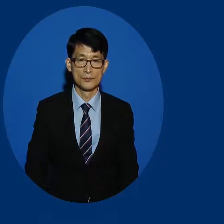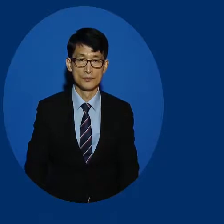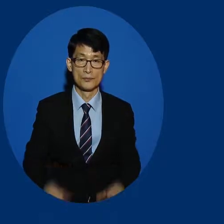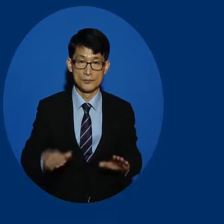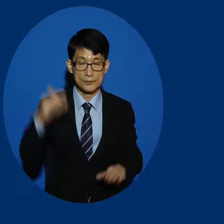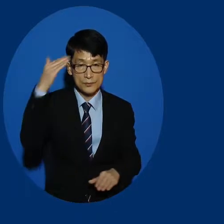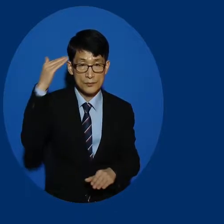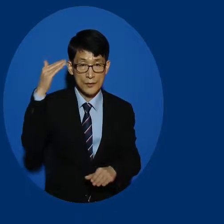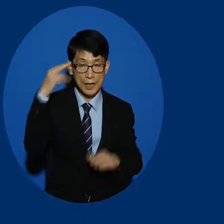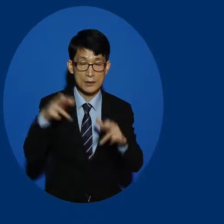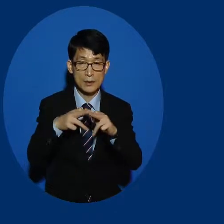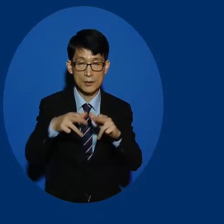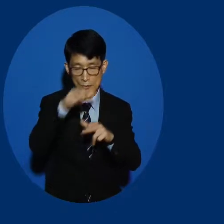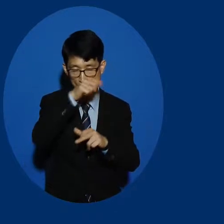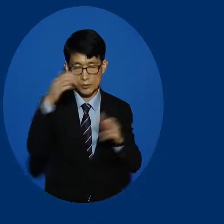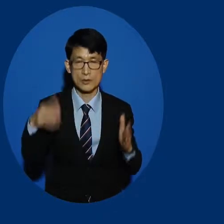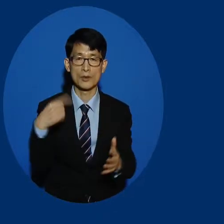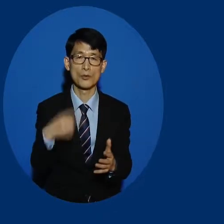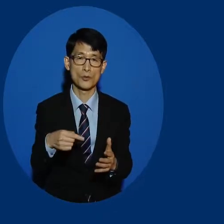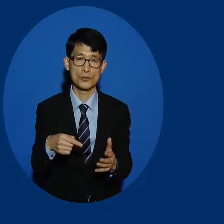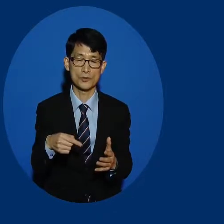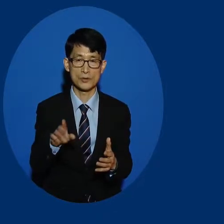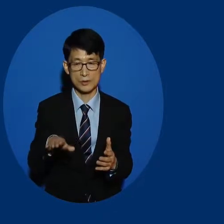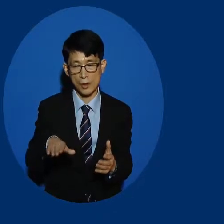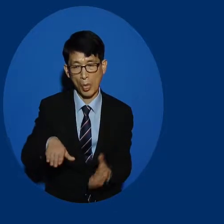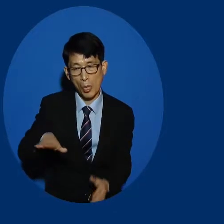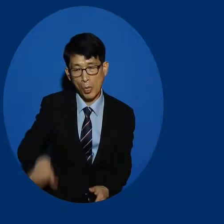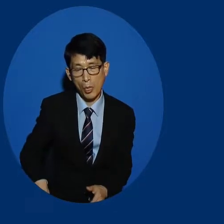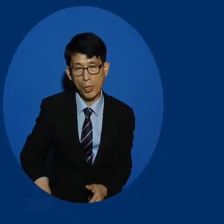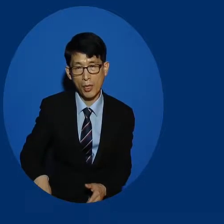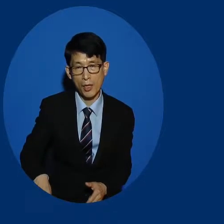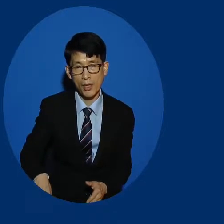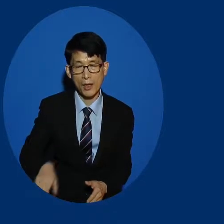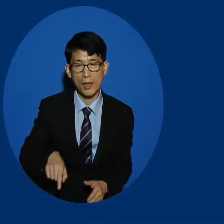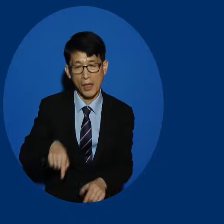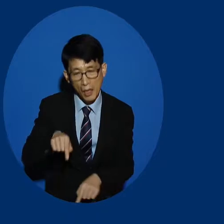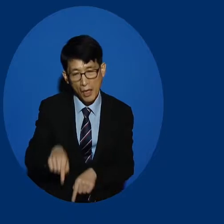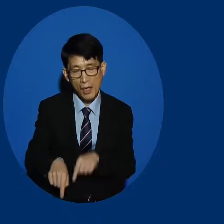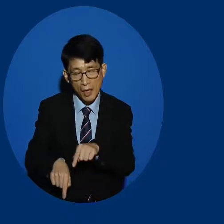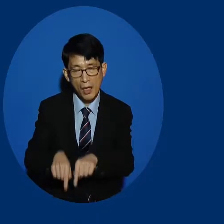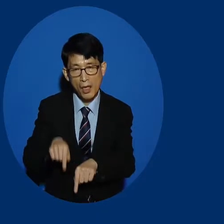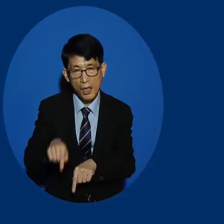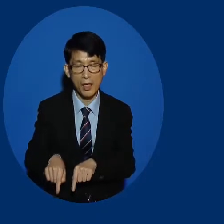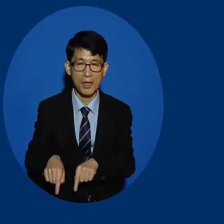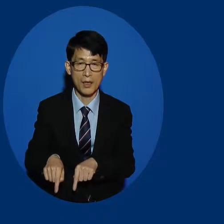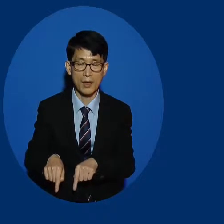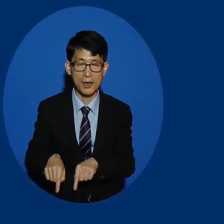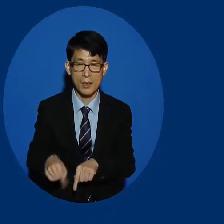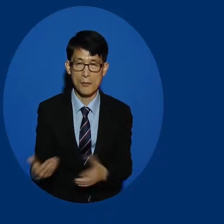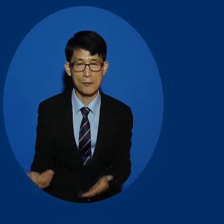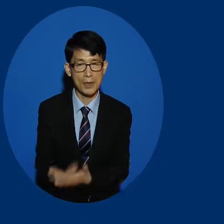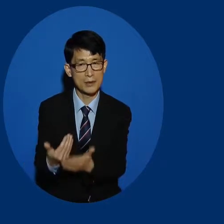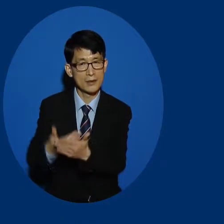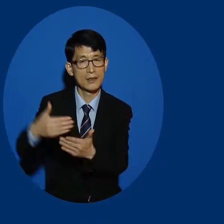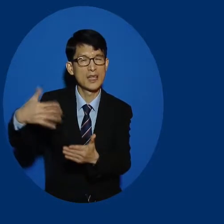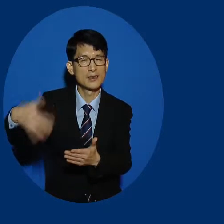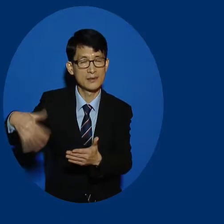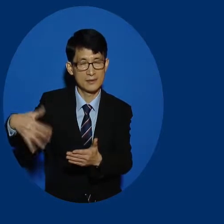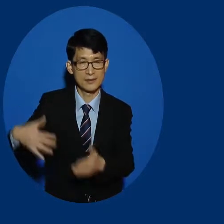우리나라의 장애인 평생교육은 아직 걸음마 수준에 머물러 있습니다만 앞으로